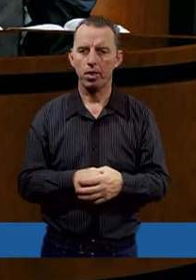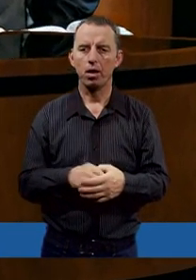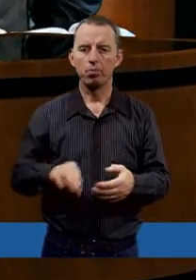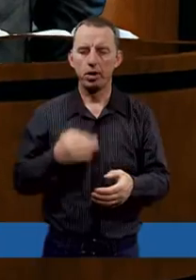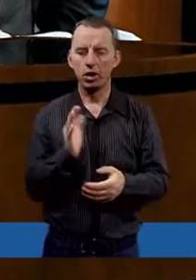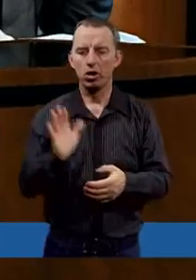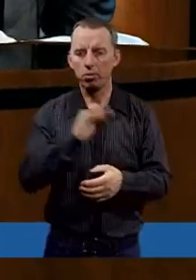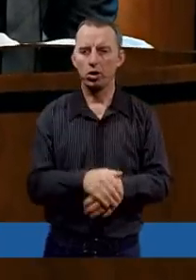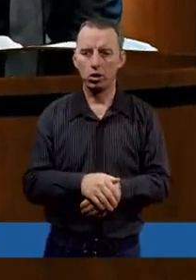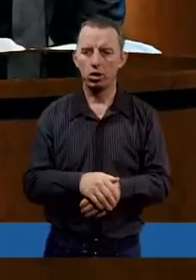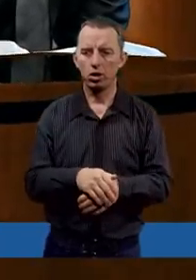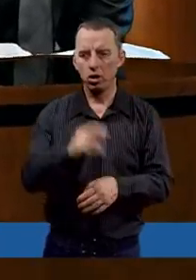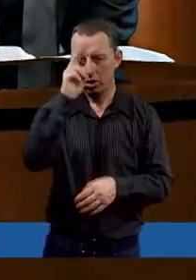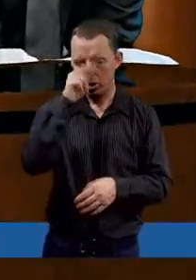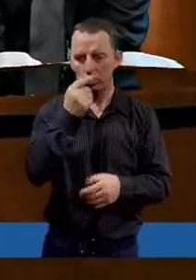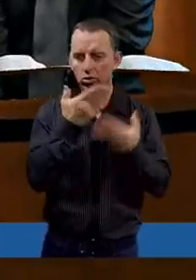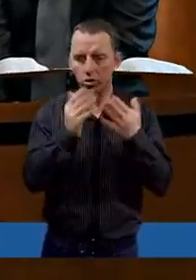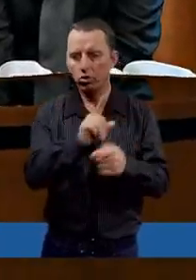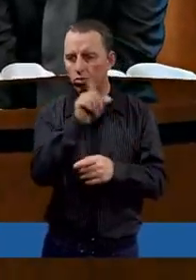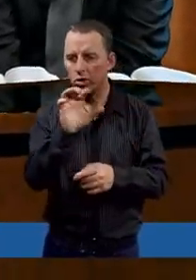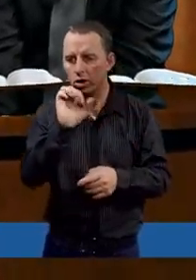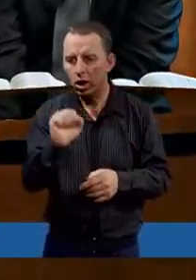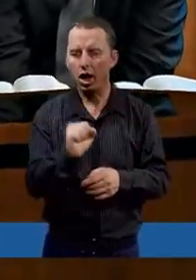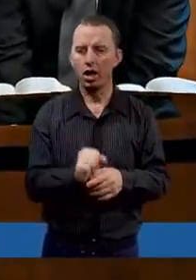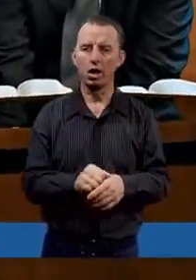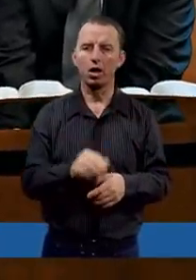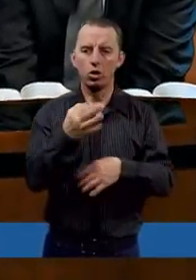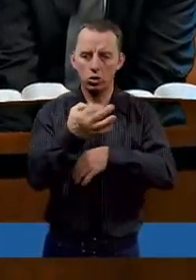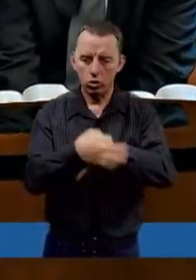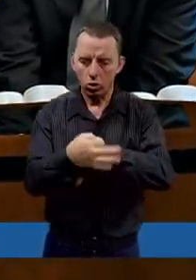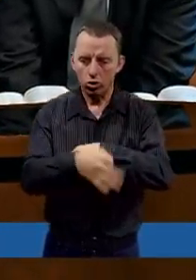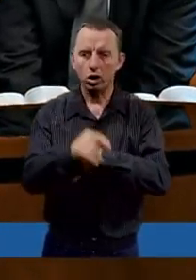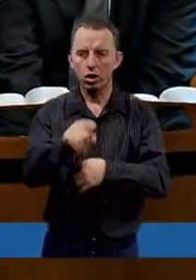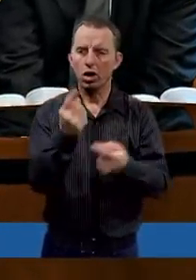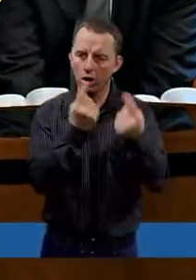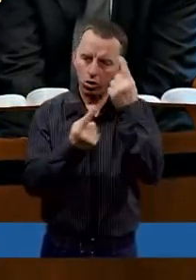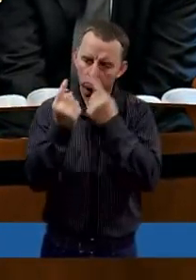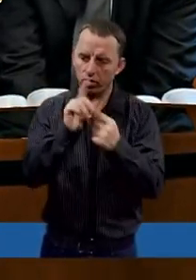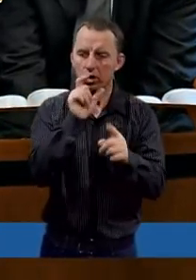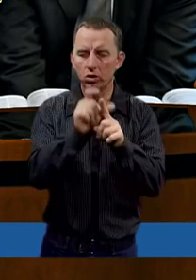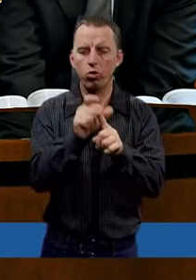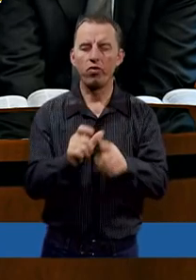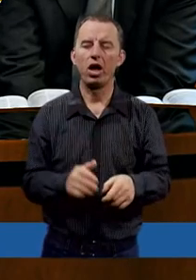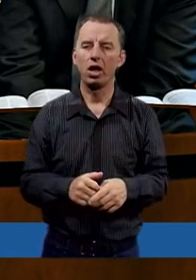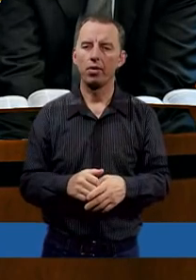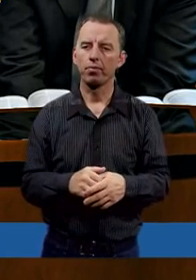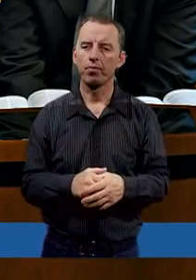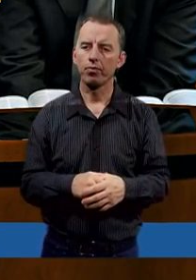Panie Boże, drogi Ojcze, dziękuję Ci za to studium, za rozważanie Twojego słowa.